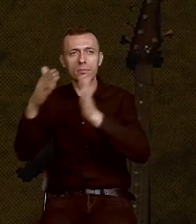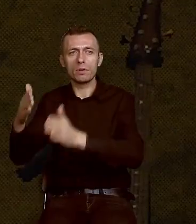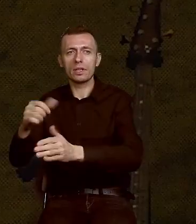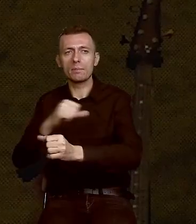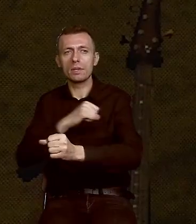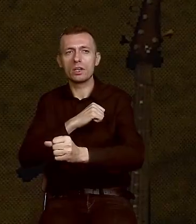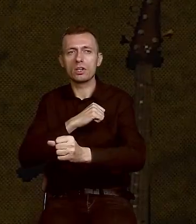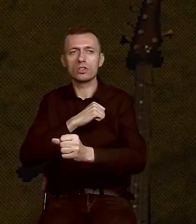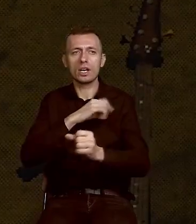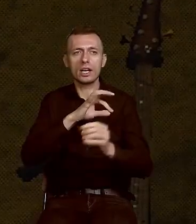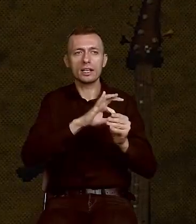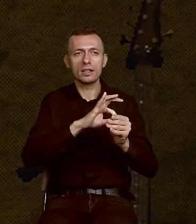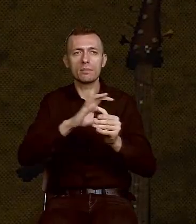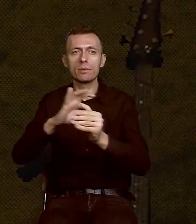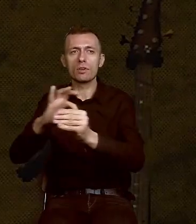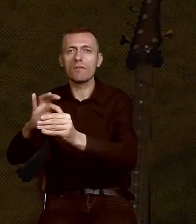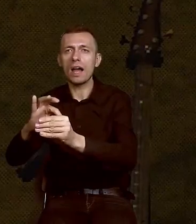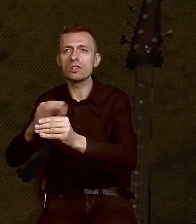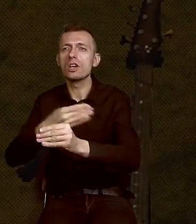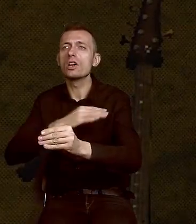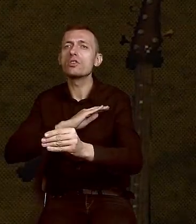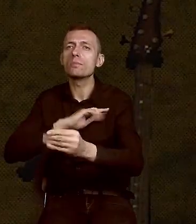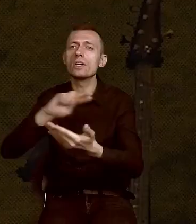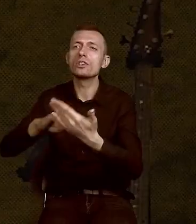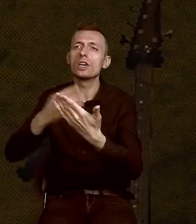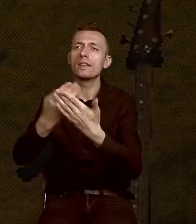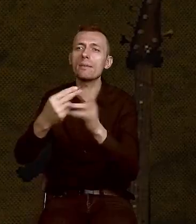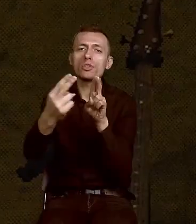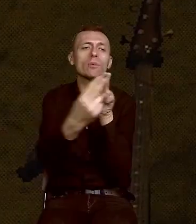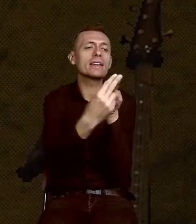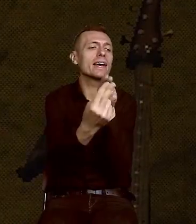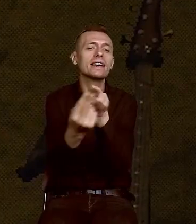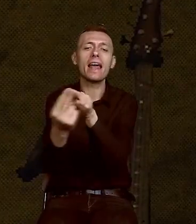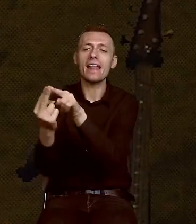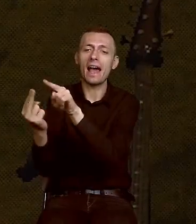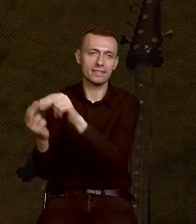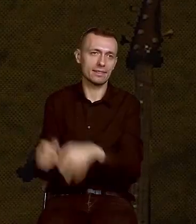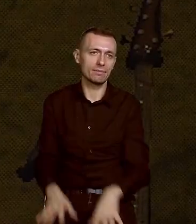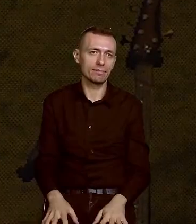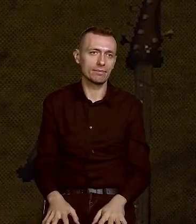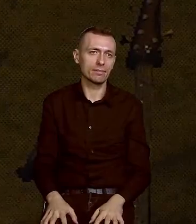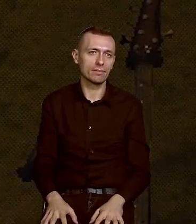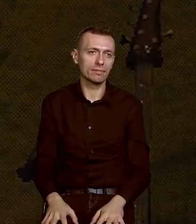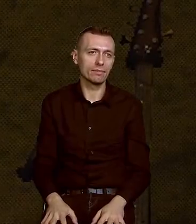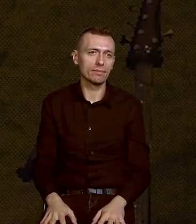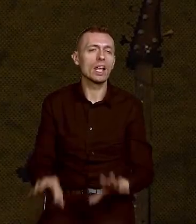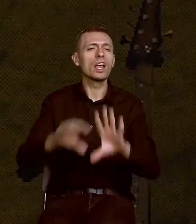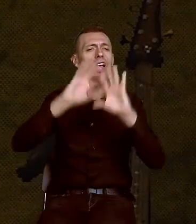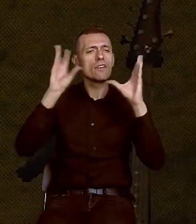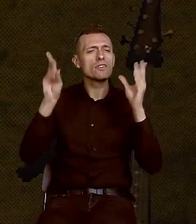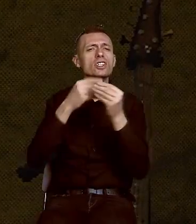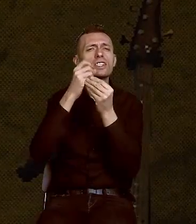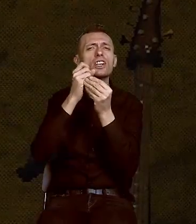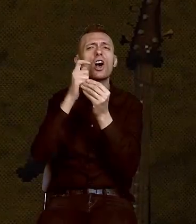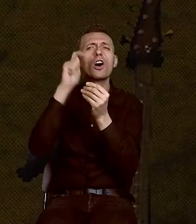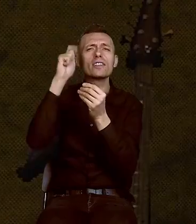śmierci, śmierci naszych relacji. Wiecie, to wszystko zaczęło się w ogrodzie Eden. Wąż przyszedł do